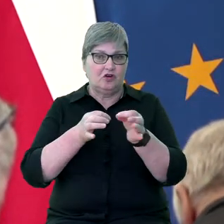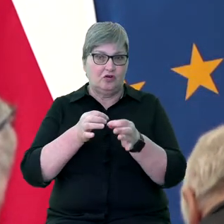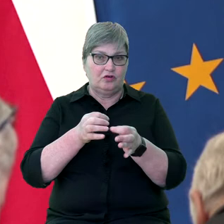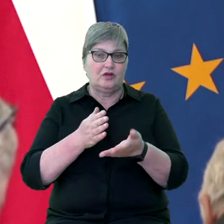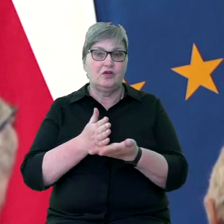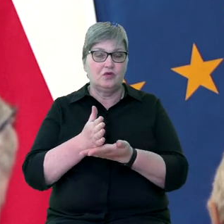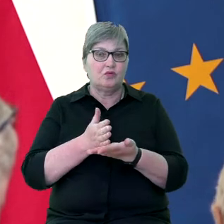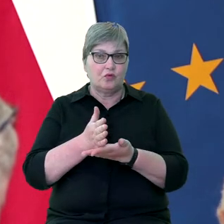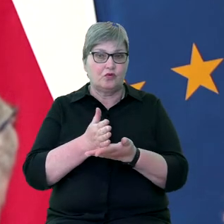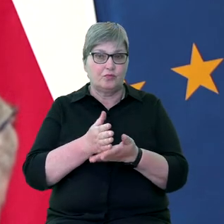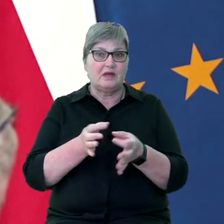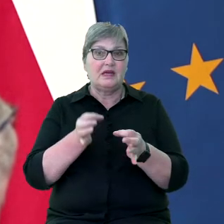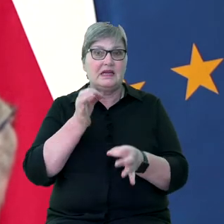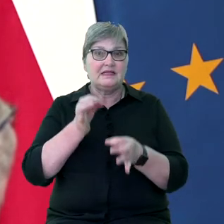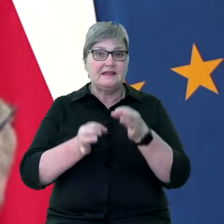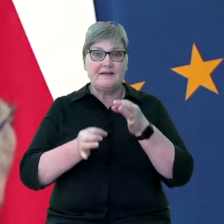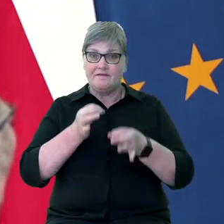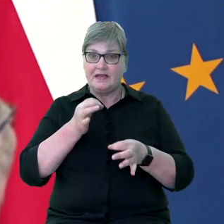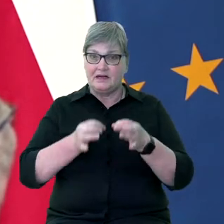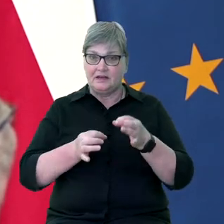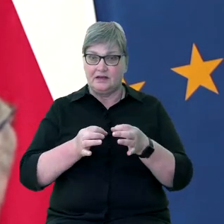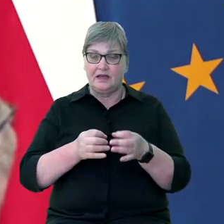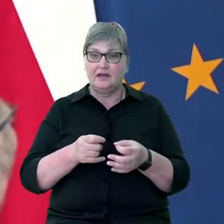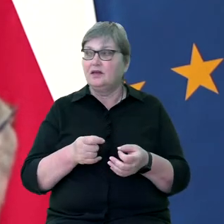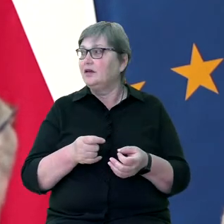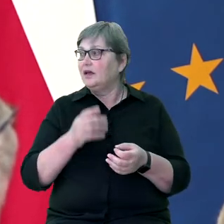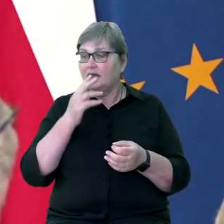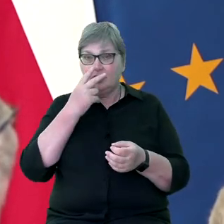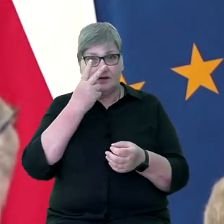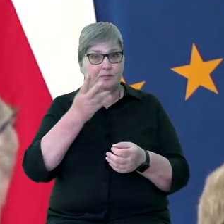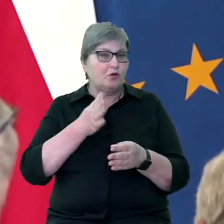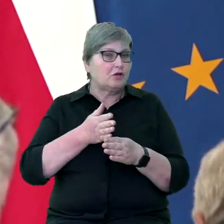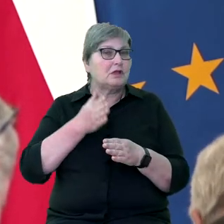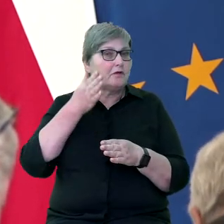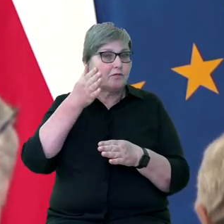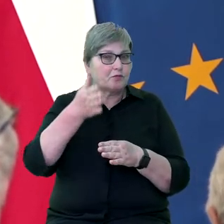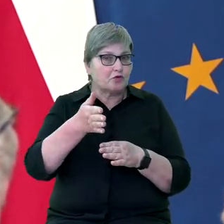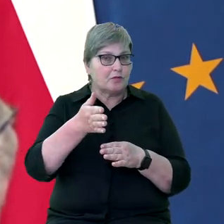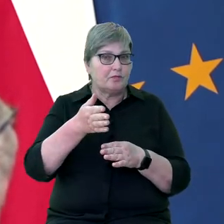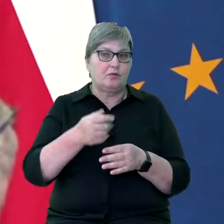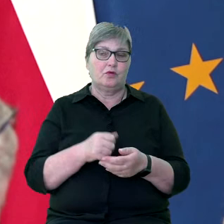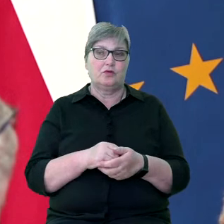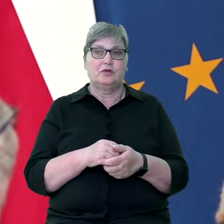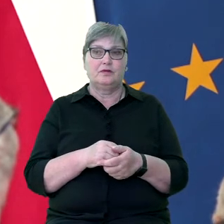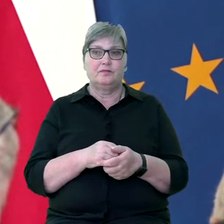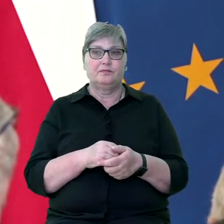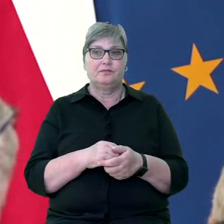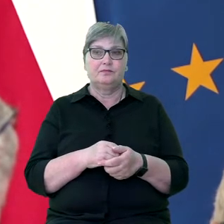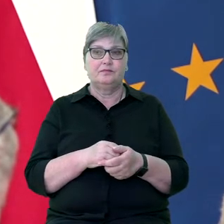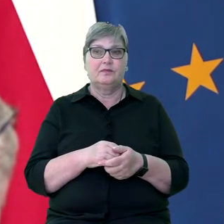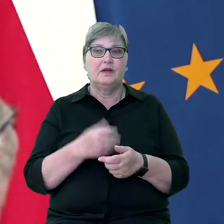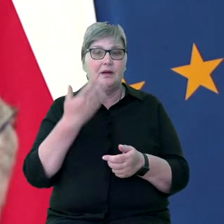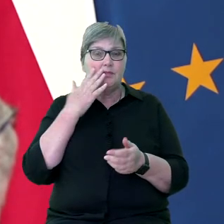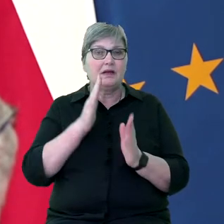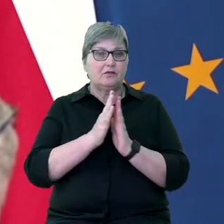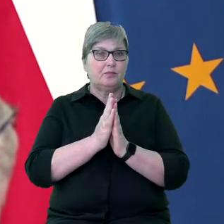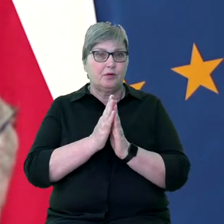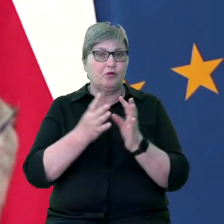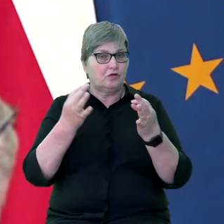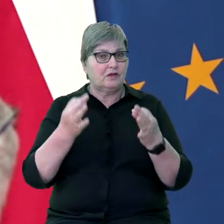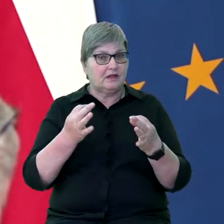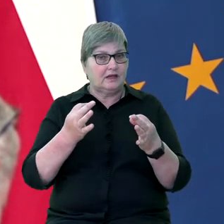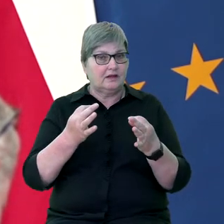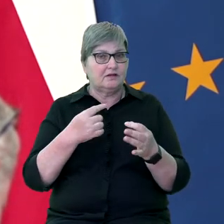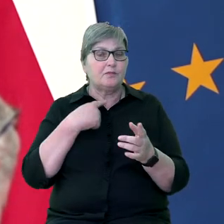pomogą może spojrzeć w przyszłość także administracji. I bardzo proszę o zabranie głosu